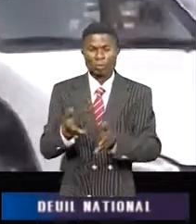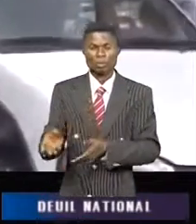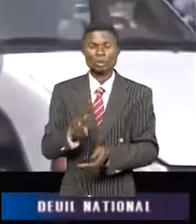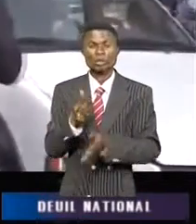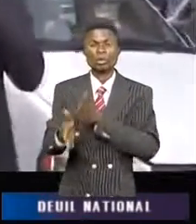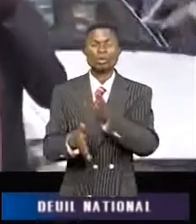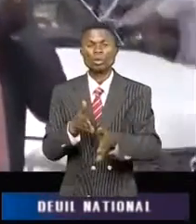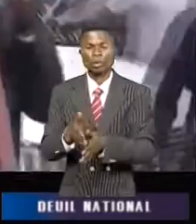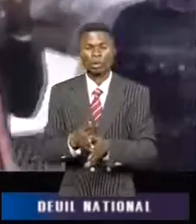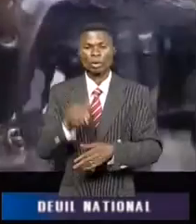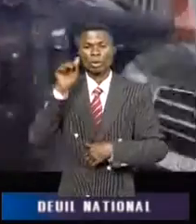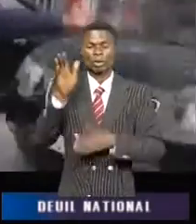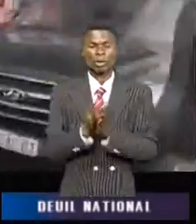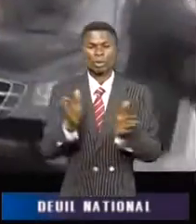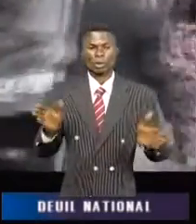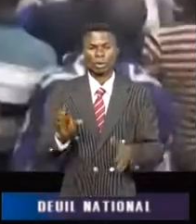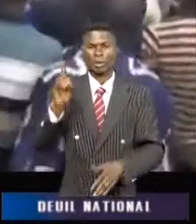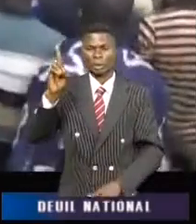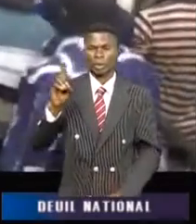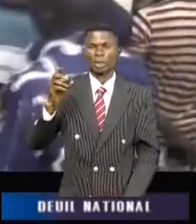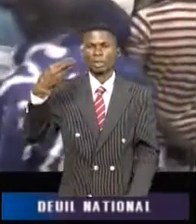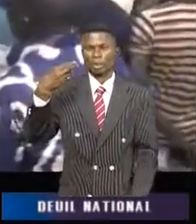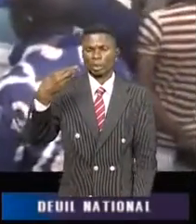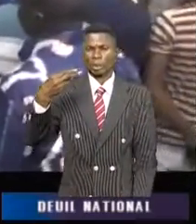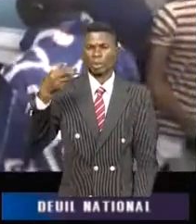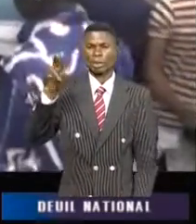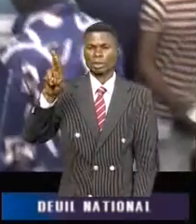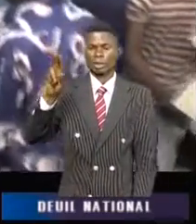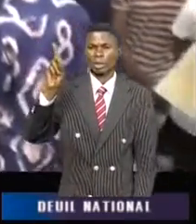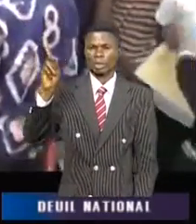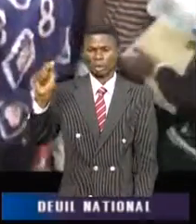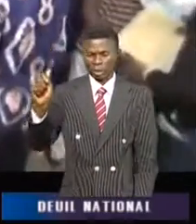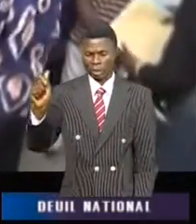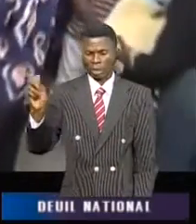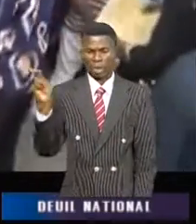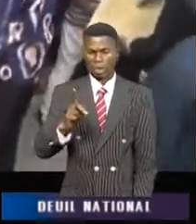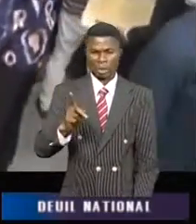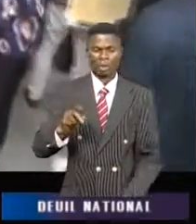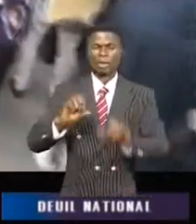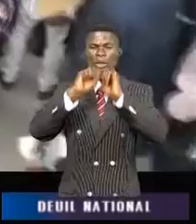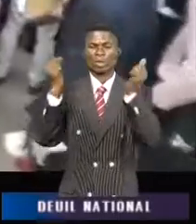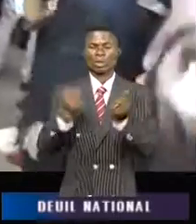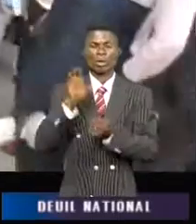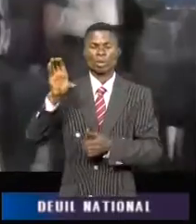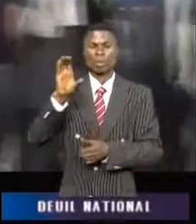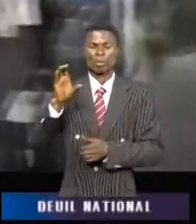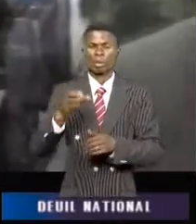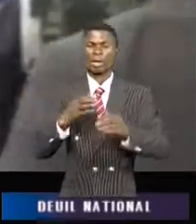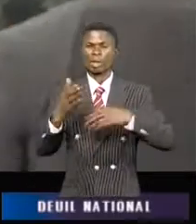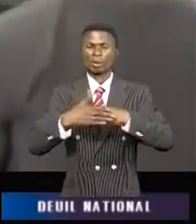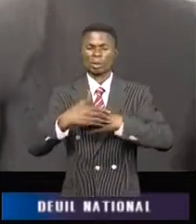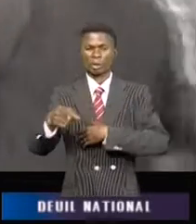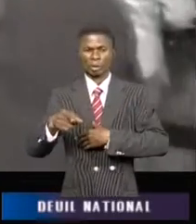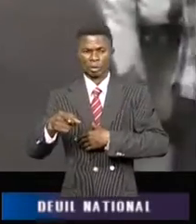directeur général de la DGRCA, Félicien Kulouta, a effectué une descente à la Sofibank, une des banques partenaires.